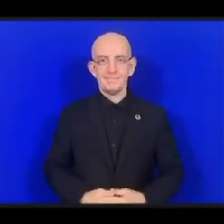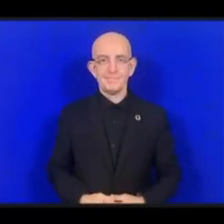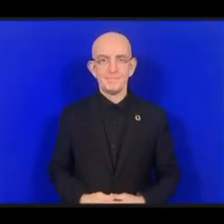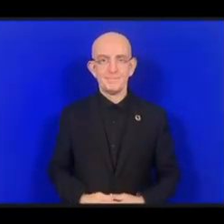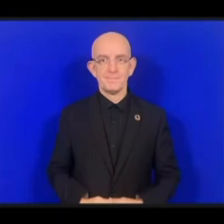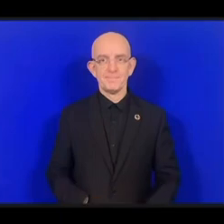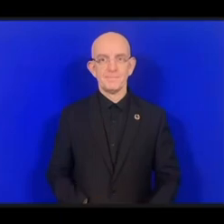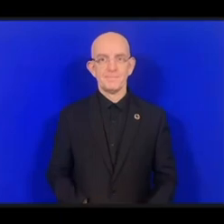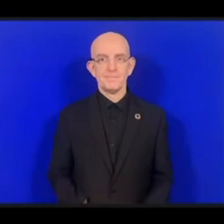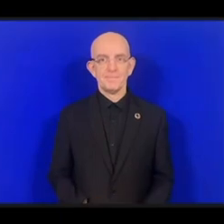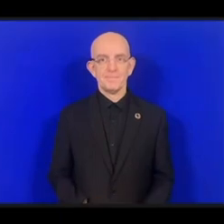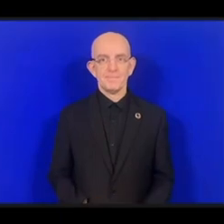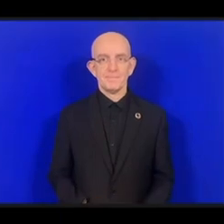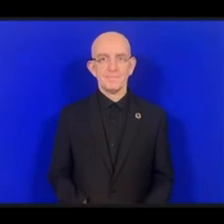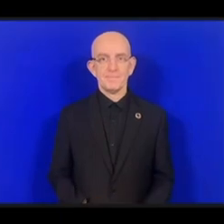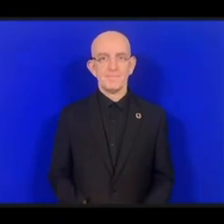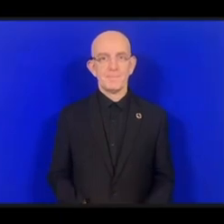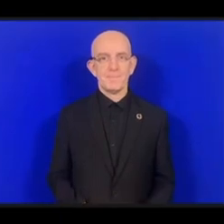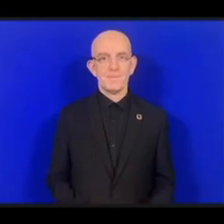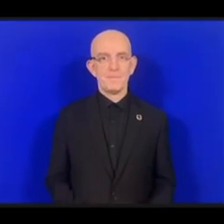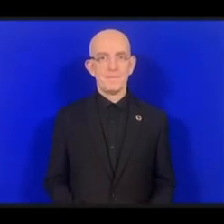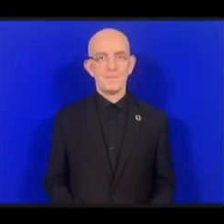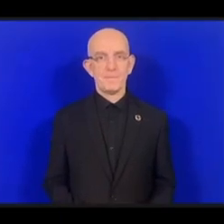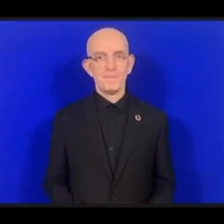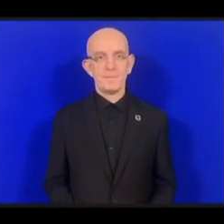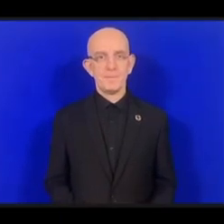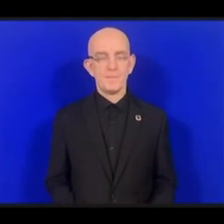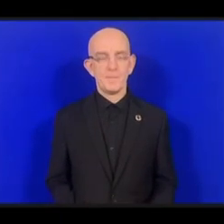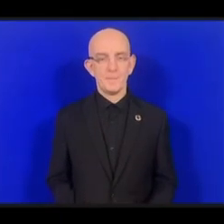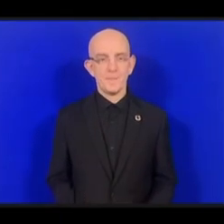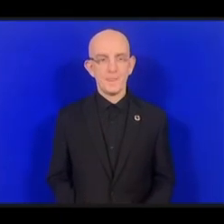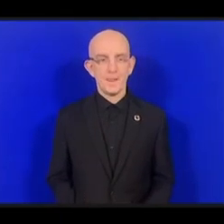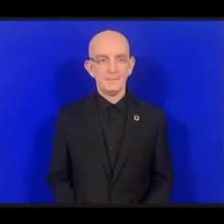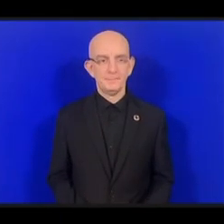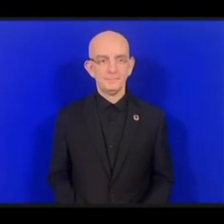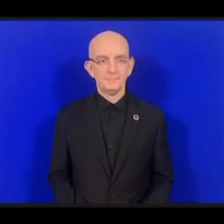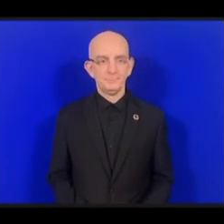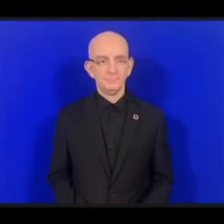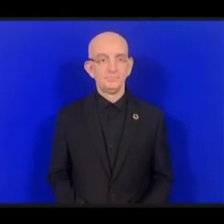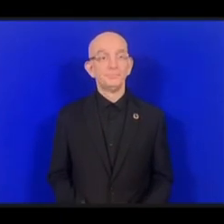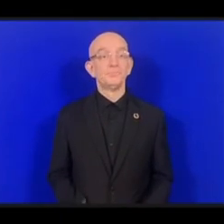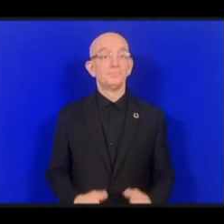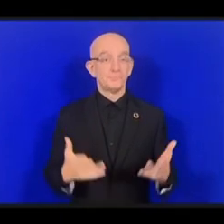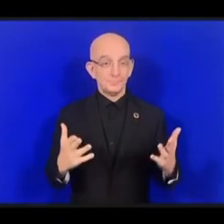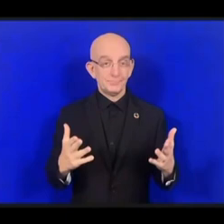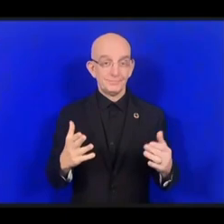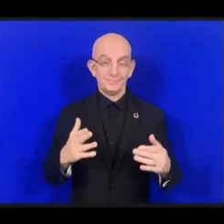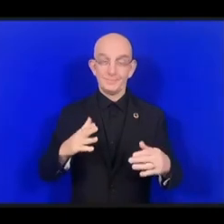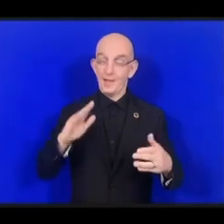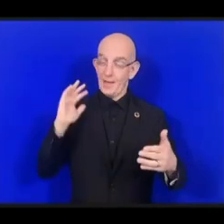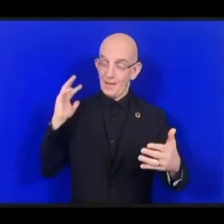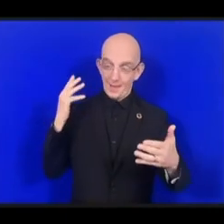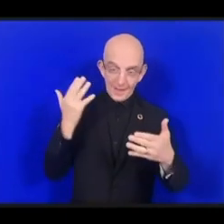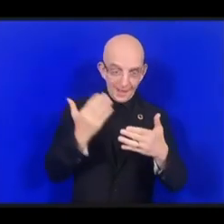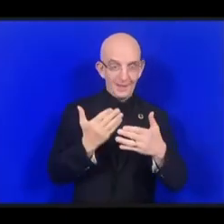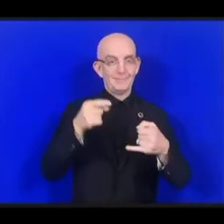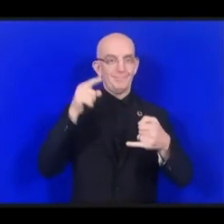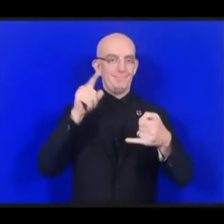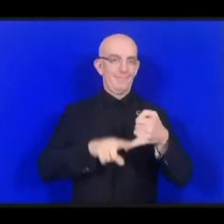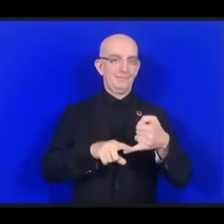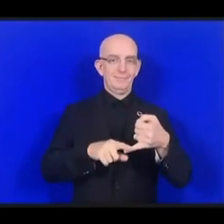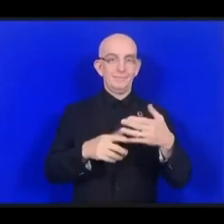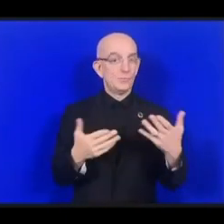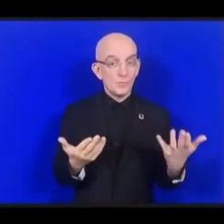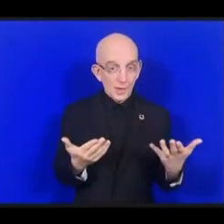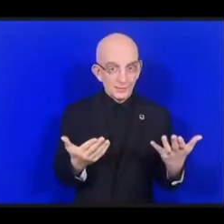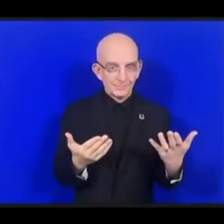ましょうえそれでは最後にサウジアラビア政府からigf2024年